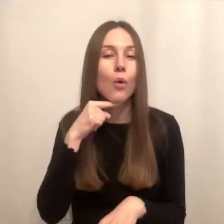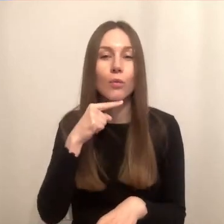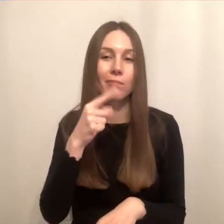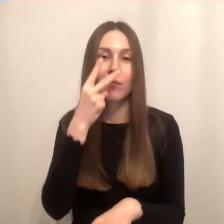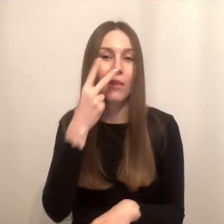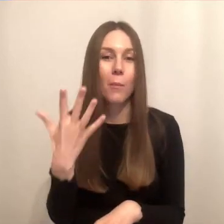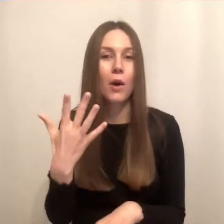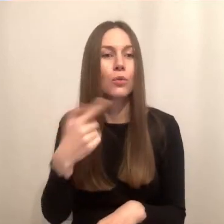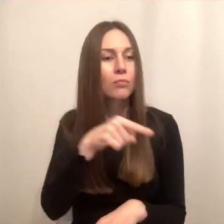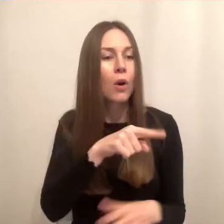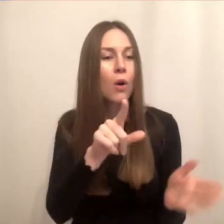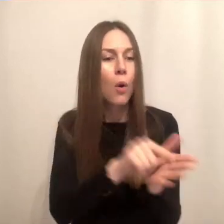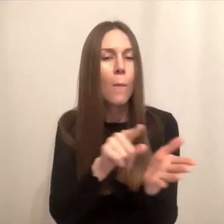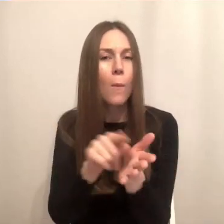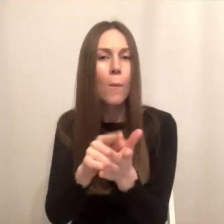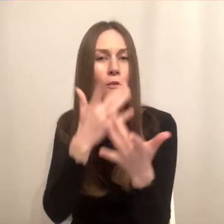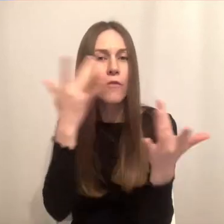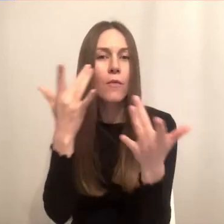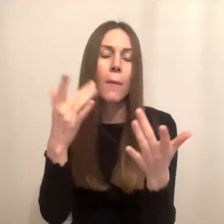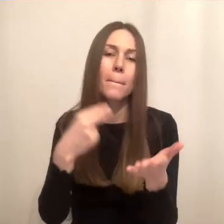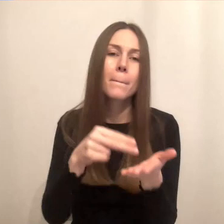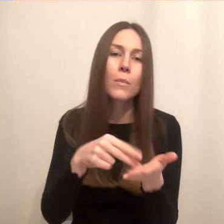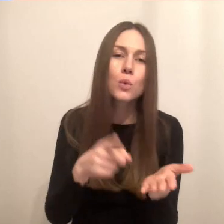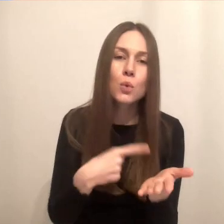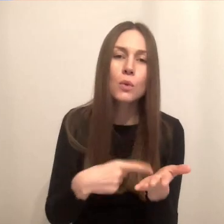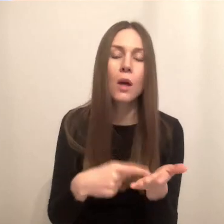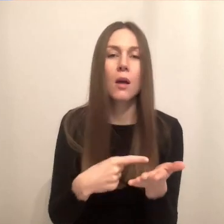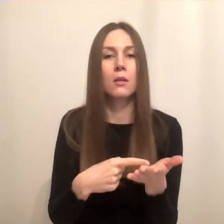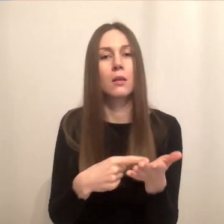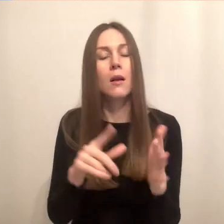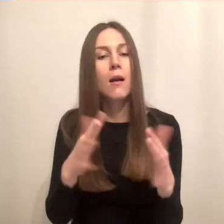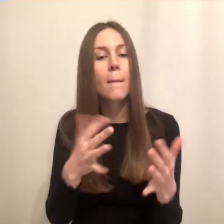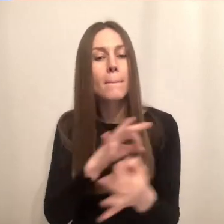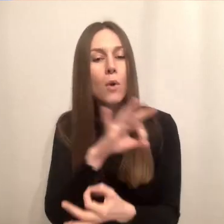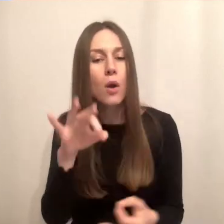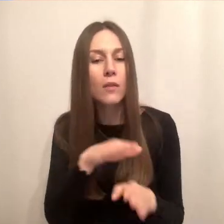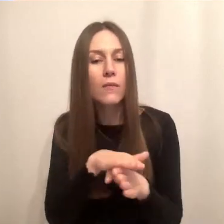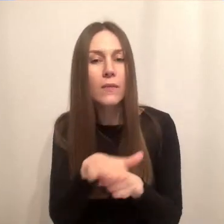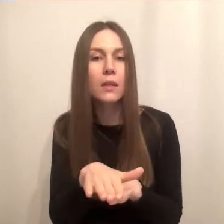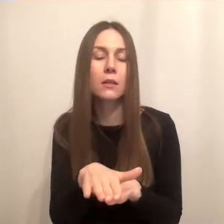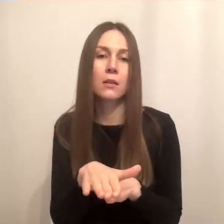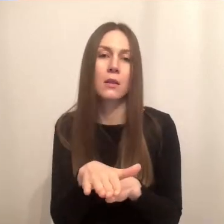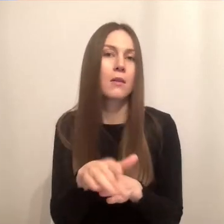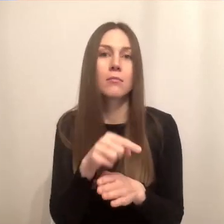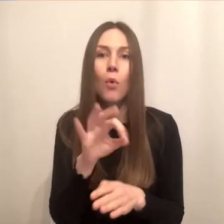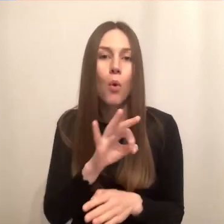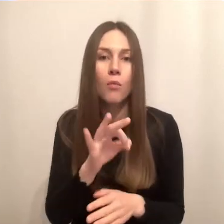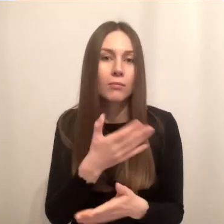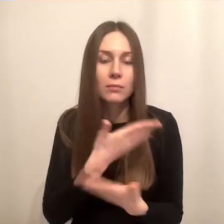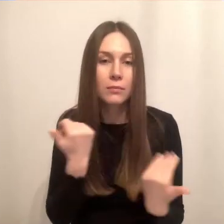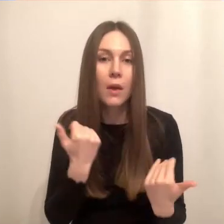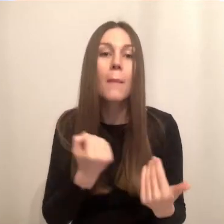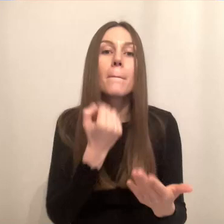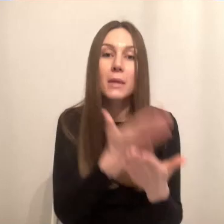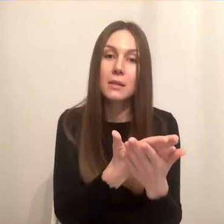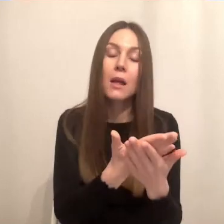būti viešinami. Tai yra pirkimų žurnalai, tai yra kaip vyksta projektai pristatyti, jų irgi nerasime, trusme, jie pristatome, o kaip